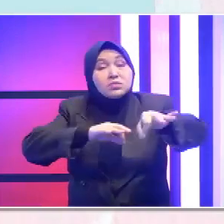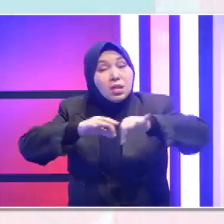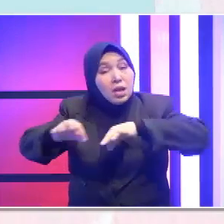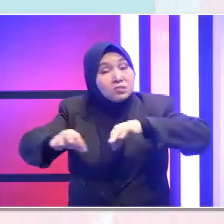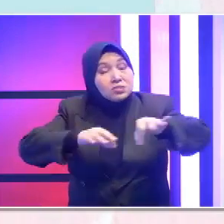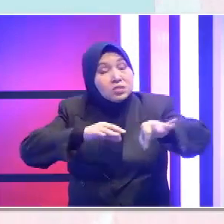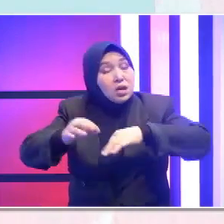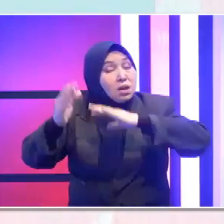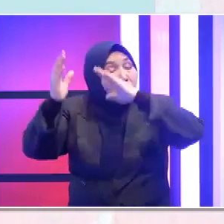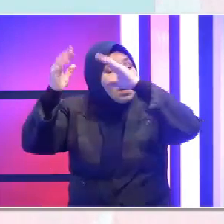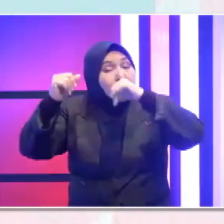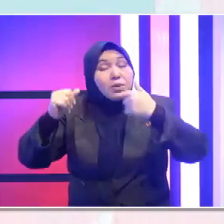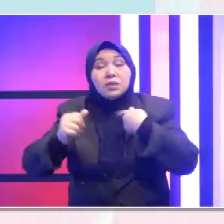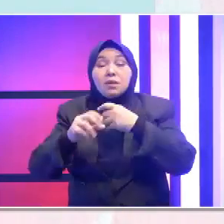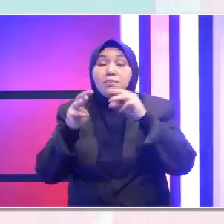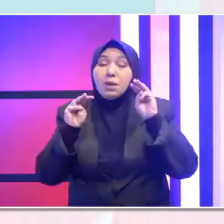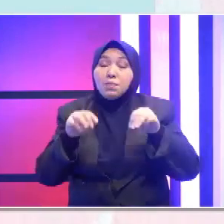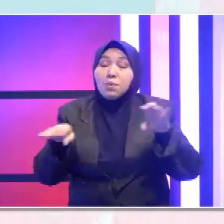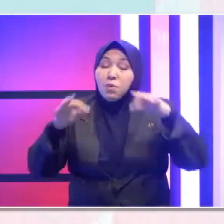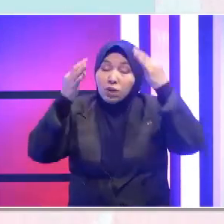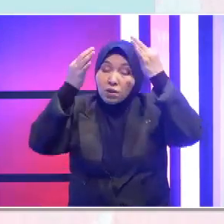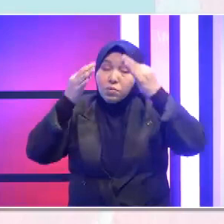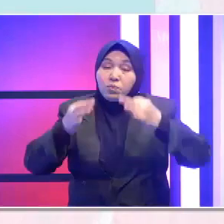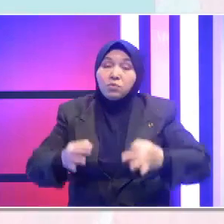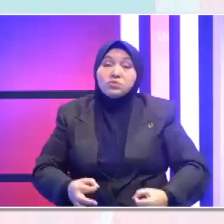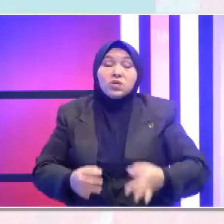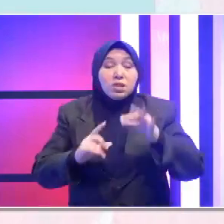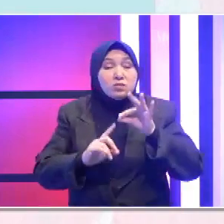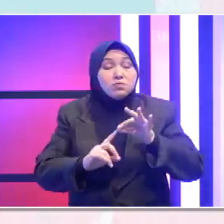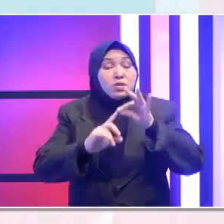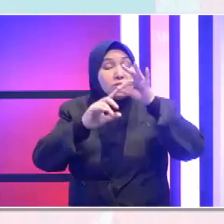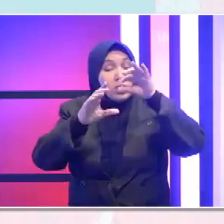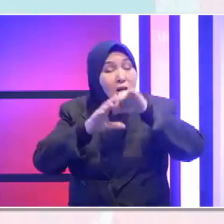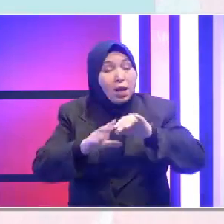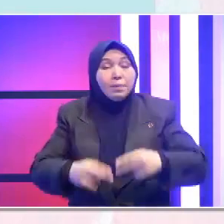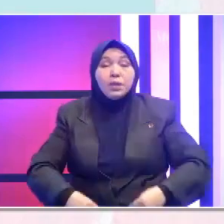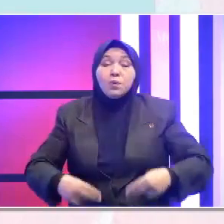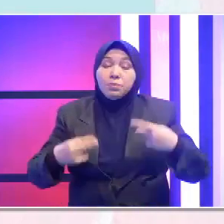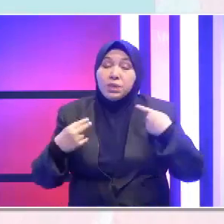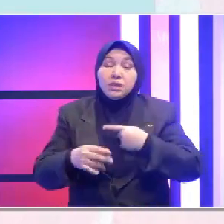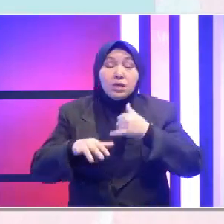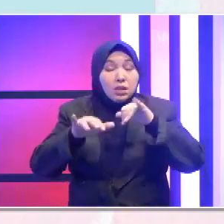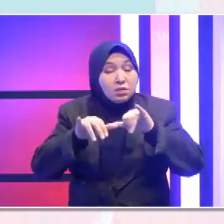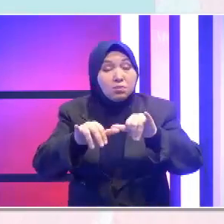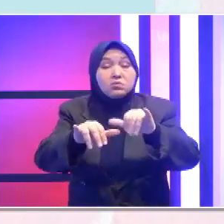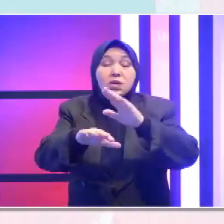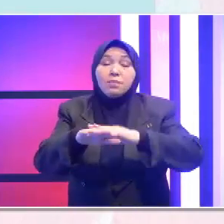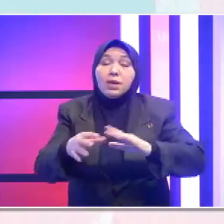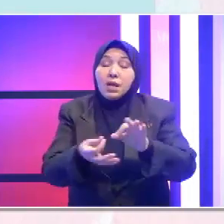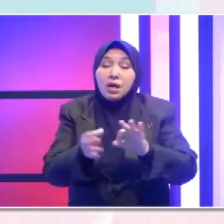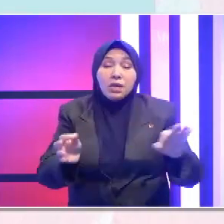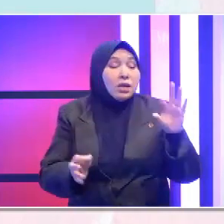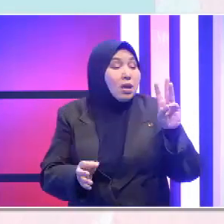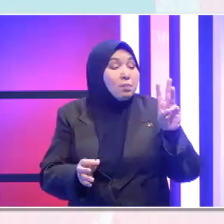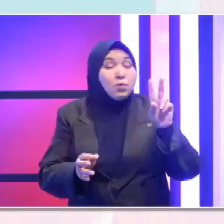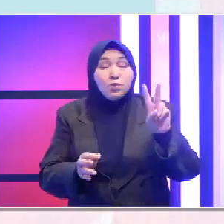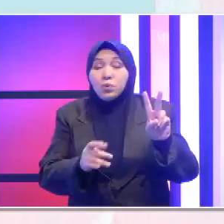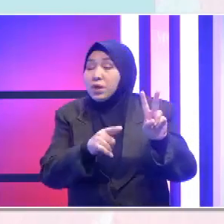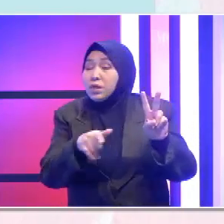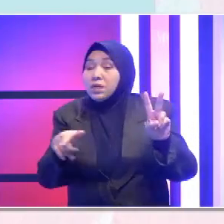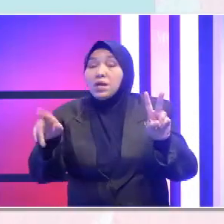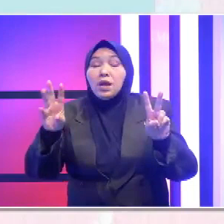agar kita mampu membuat keputusan keutamaan dalam hidup kita diteruskan pada ayat 62 hingga